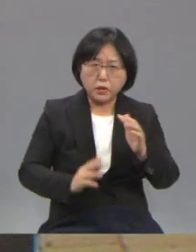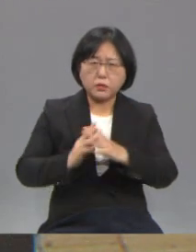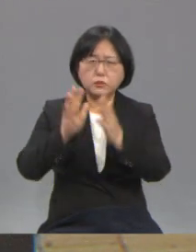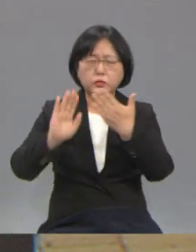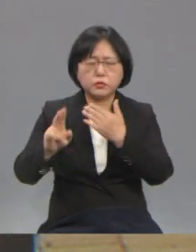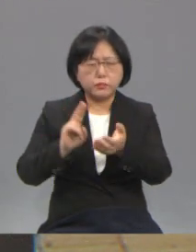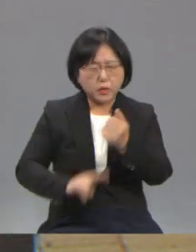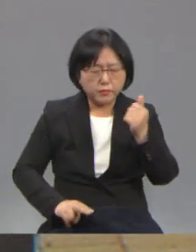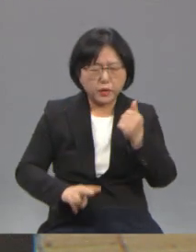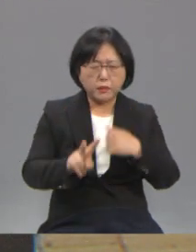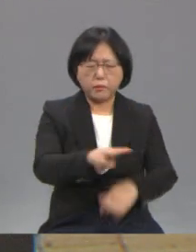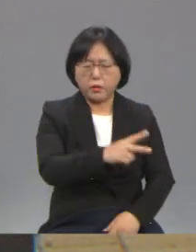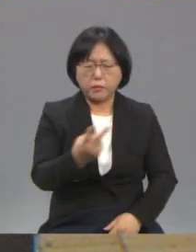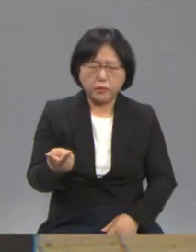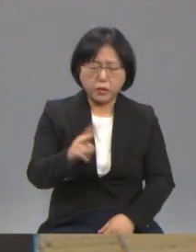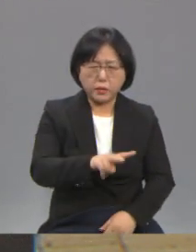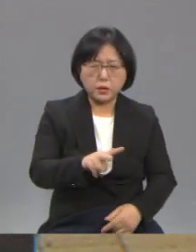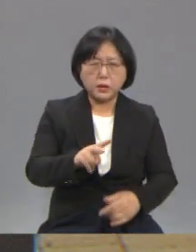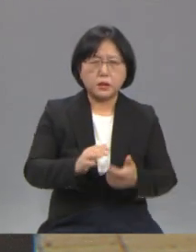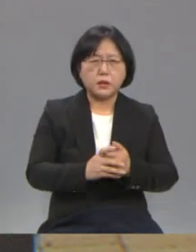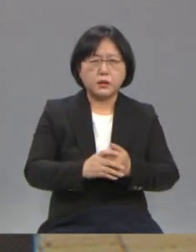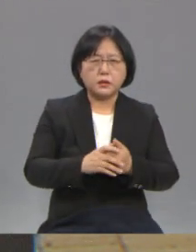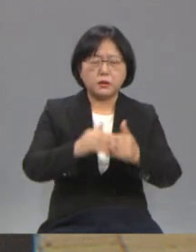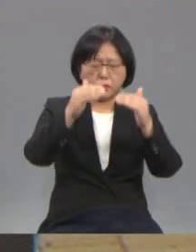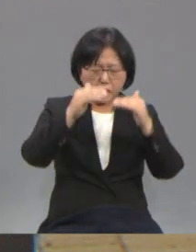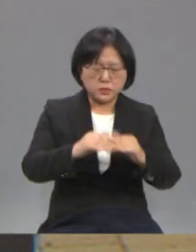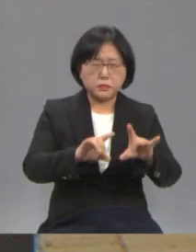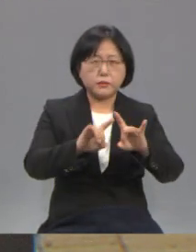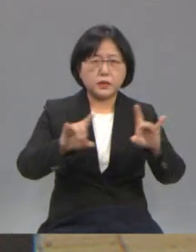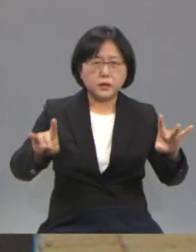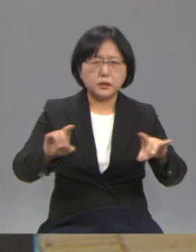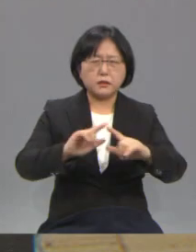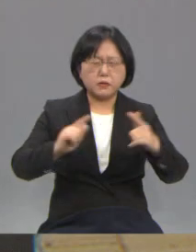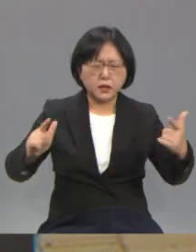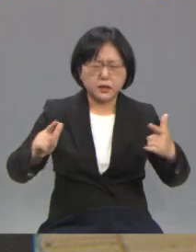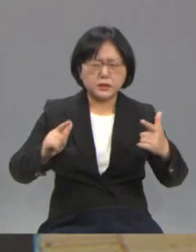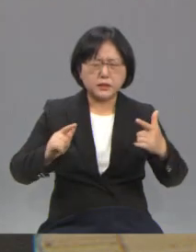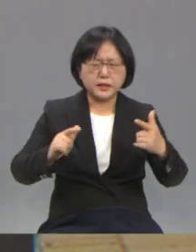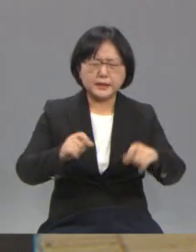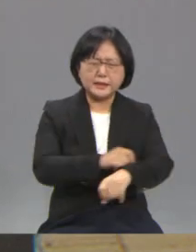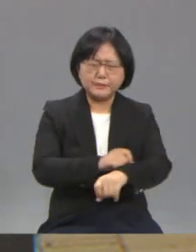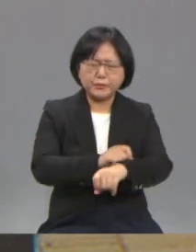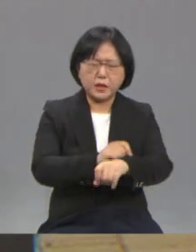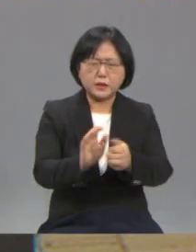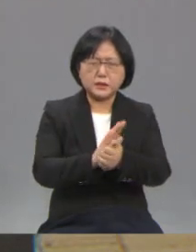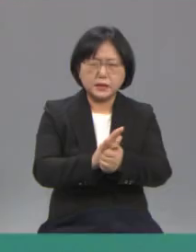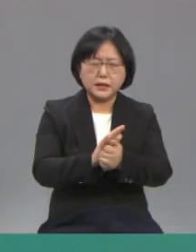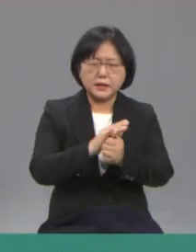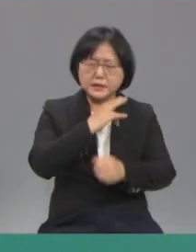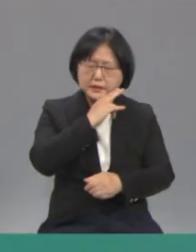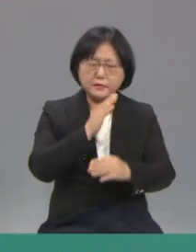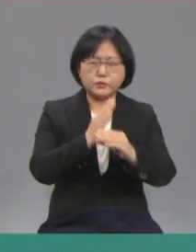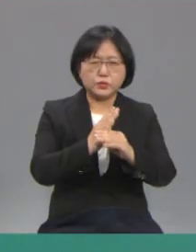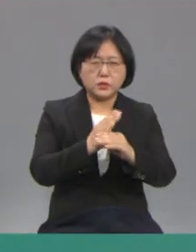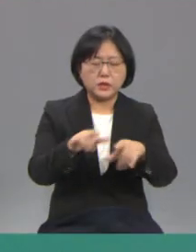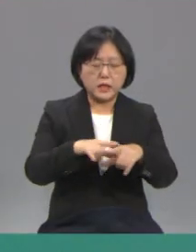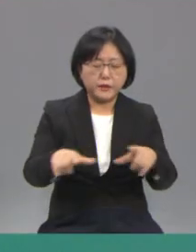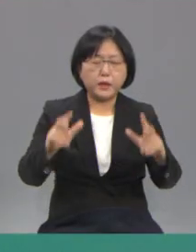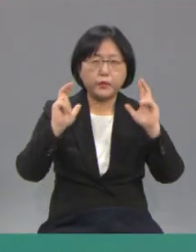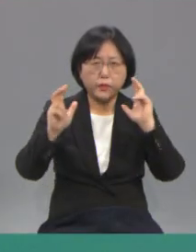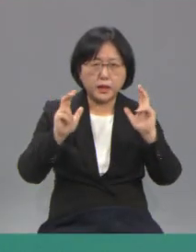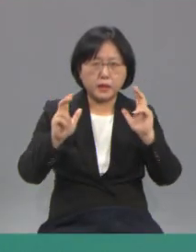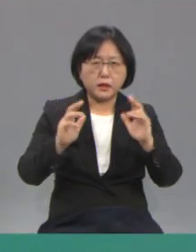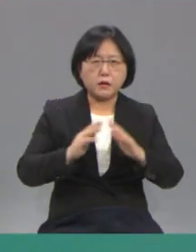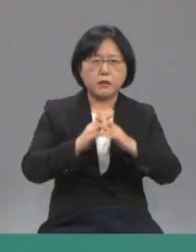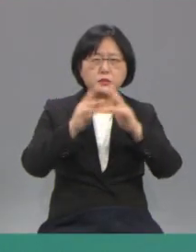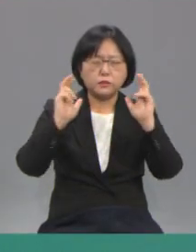후분양의 선분양 전환 과정 등 과정마다 각종 특해 우억이 있습니다 민간 사업자의